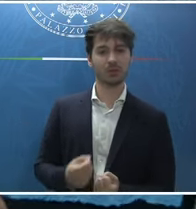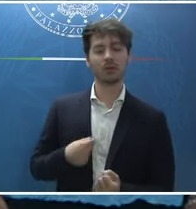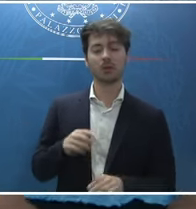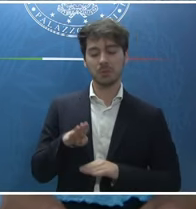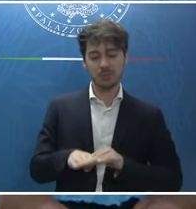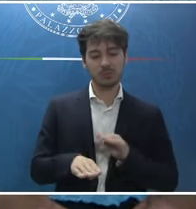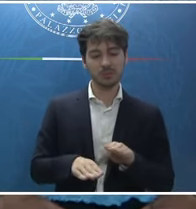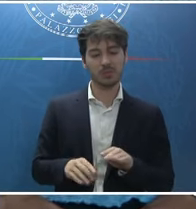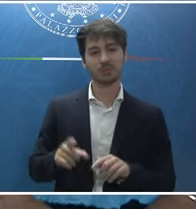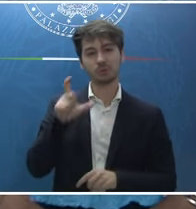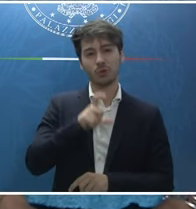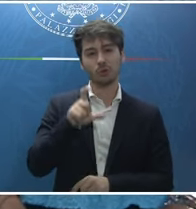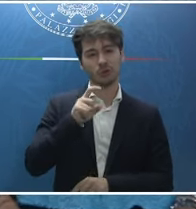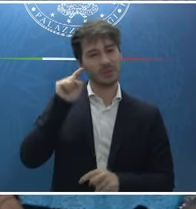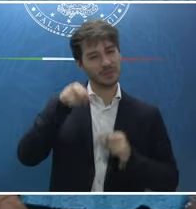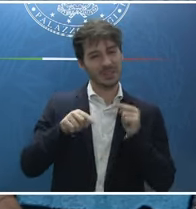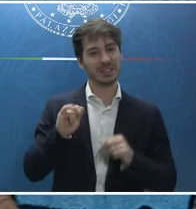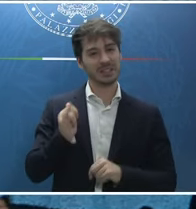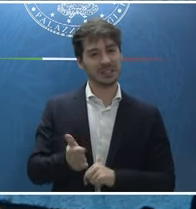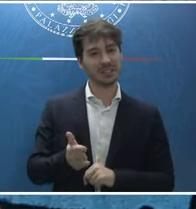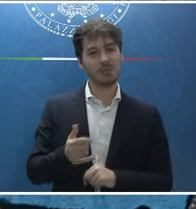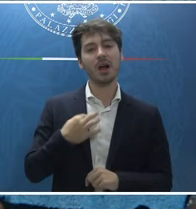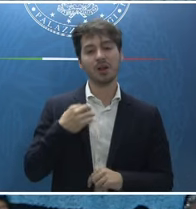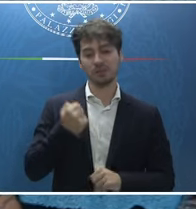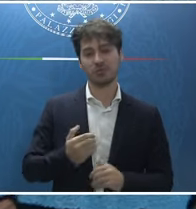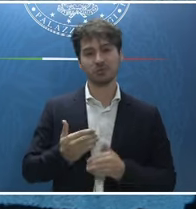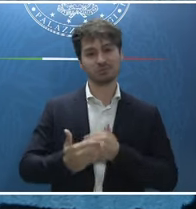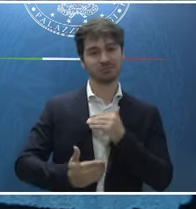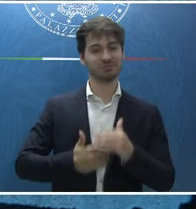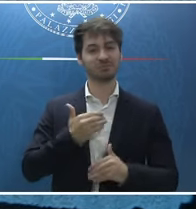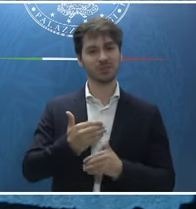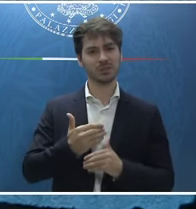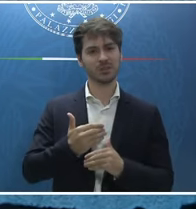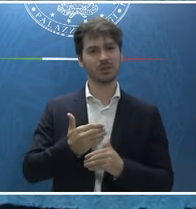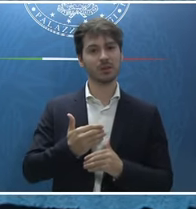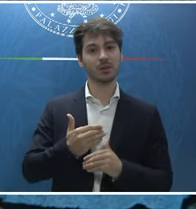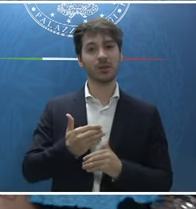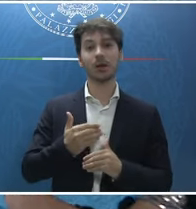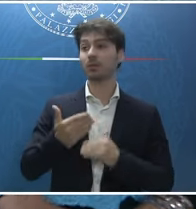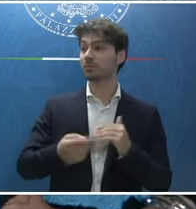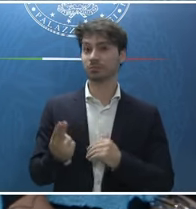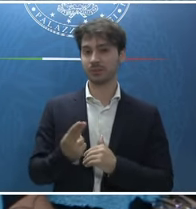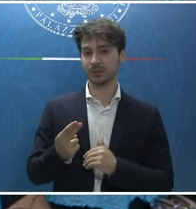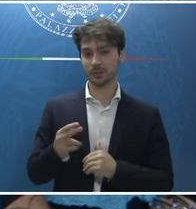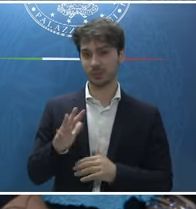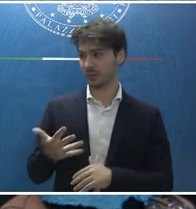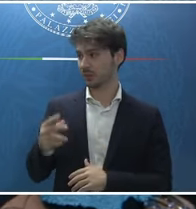ogni giorno, sono riuscito ad andare avanti. O comunque avrei fatto una brutta fine.